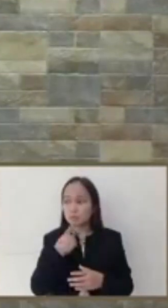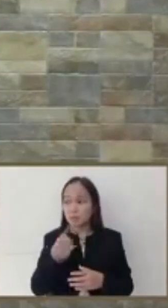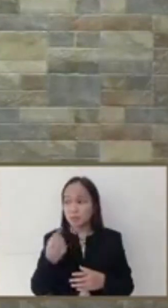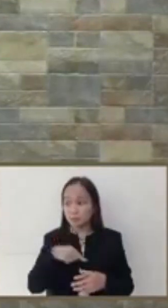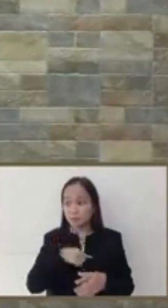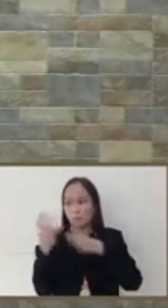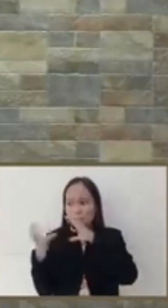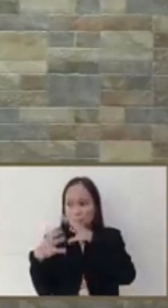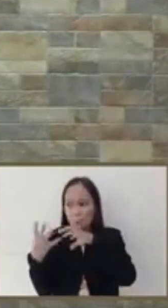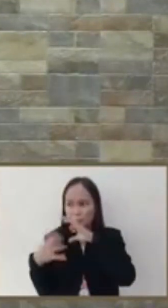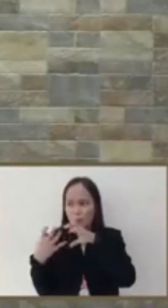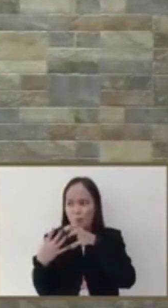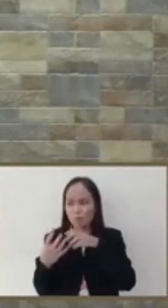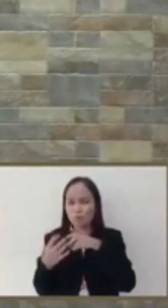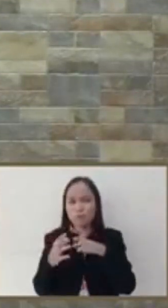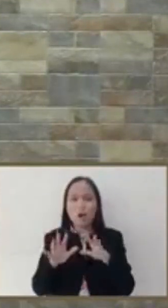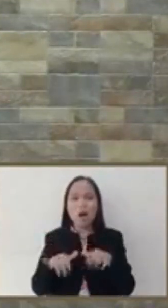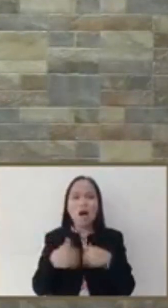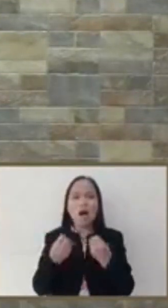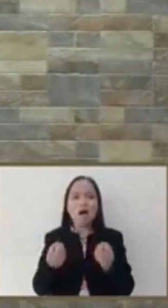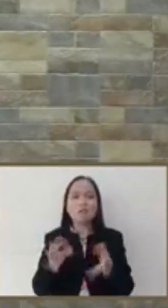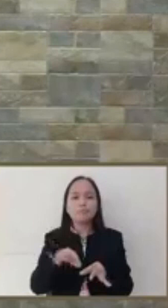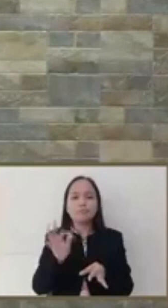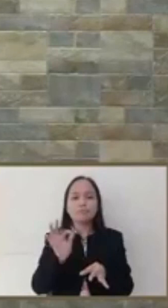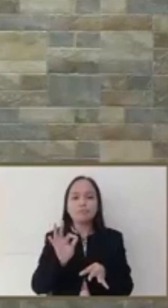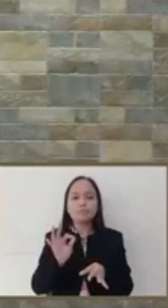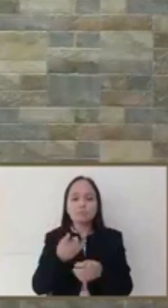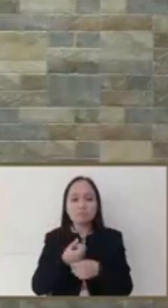kayo, how many souls God saved?